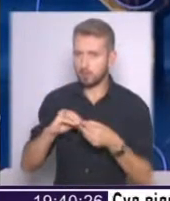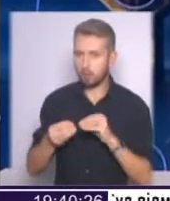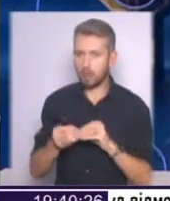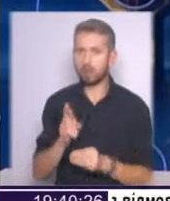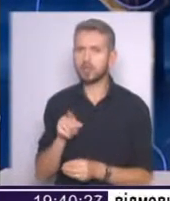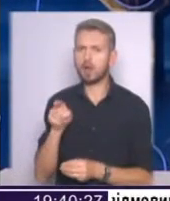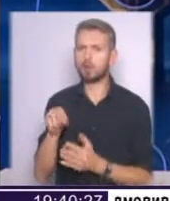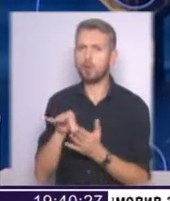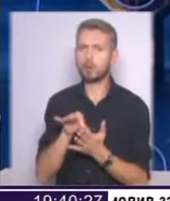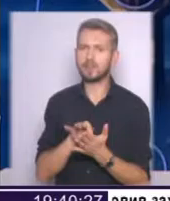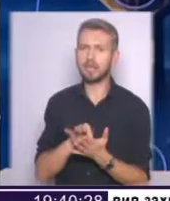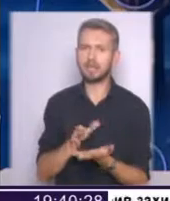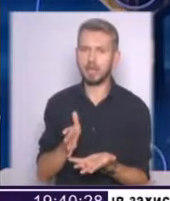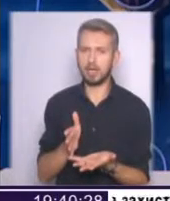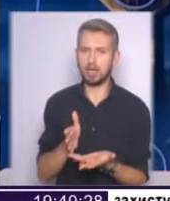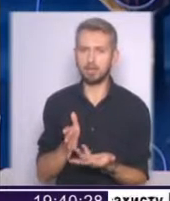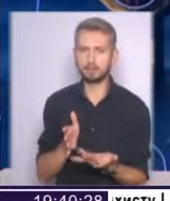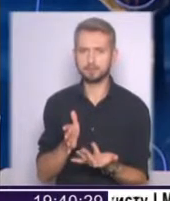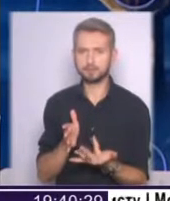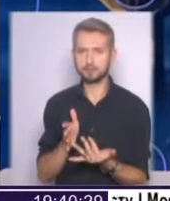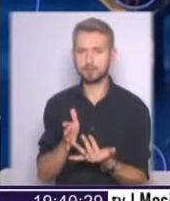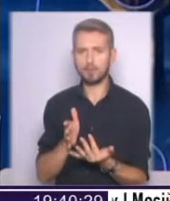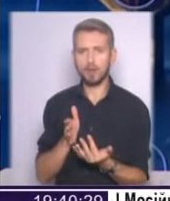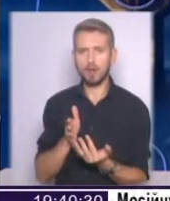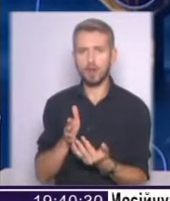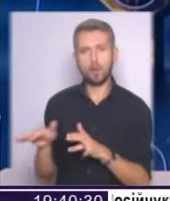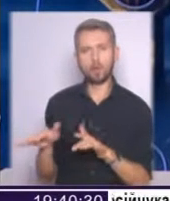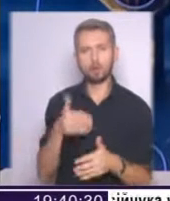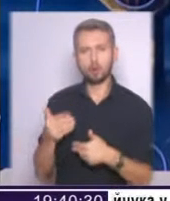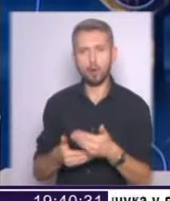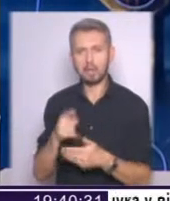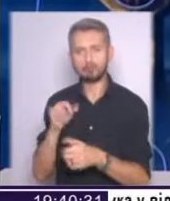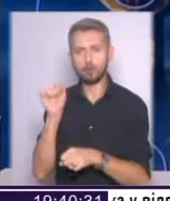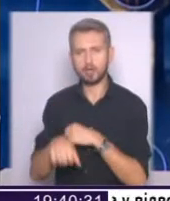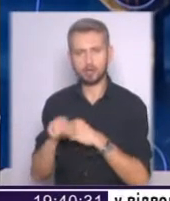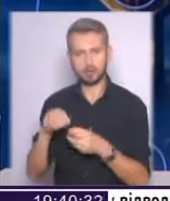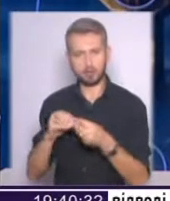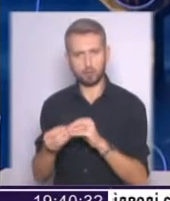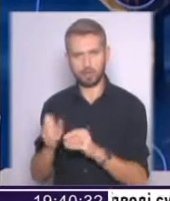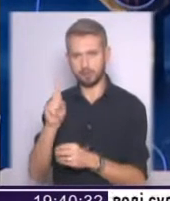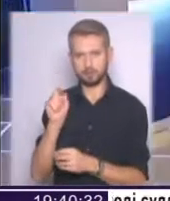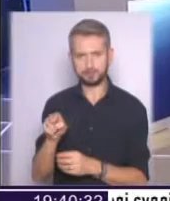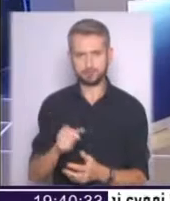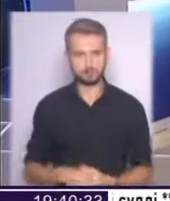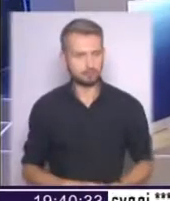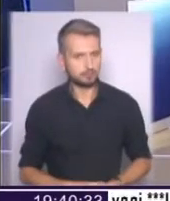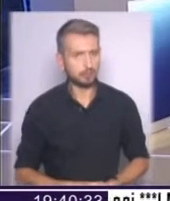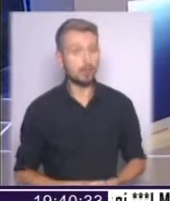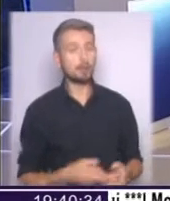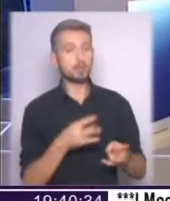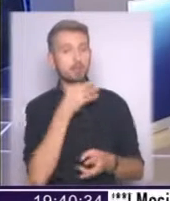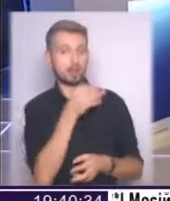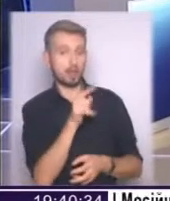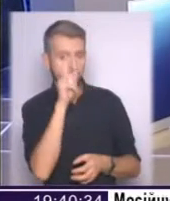ви оціните кроки з подолання цієї проблеми? Потрібно сказати, ви